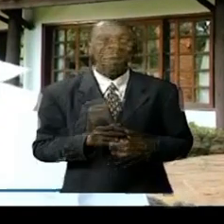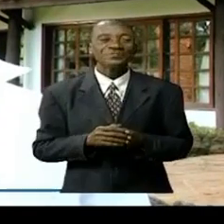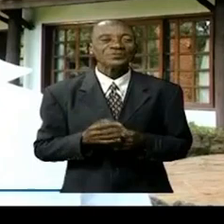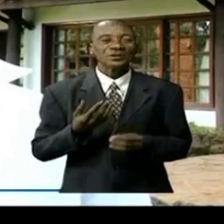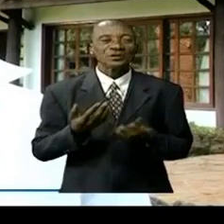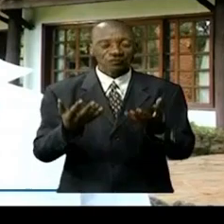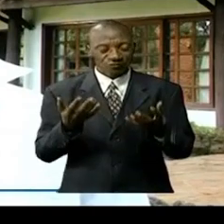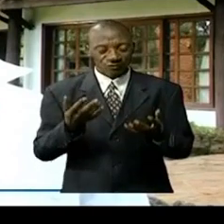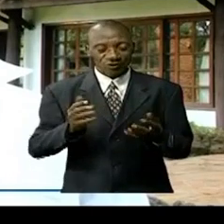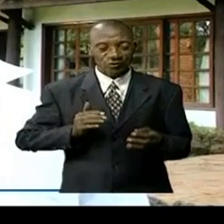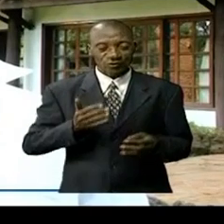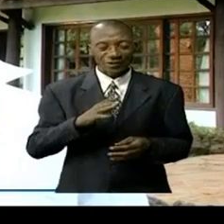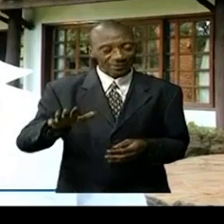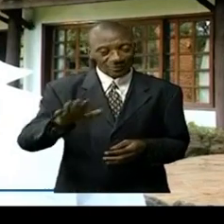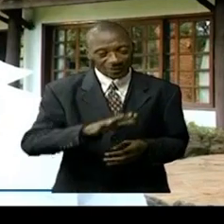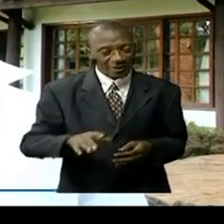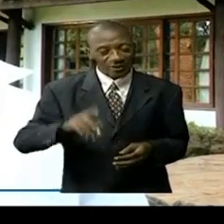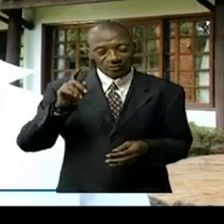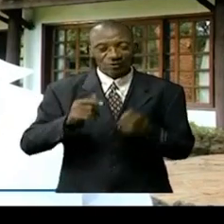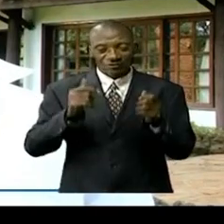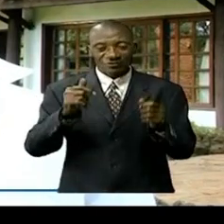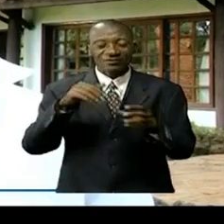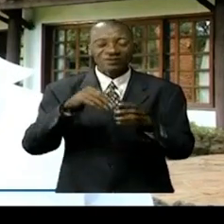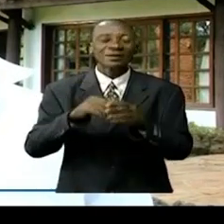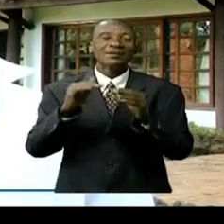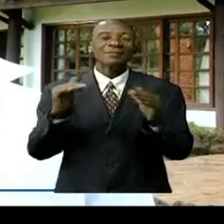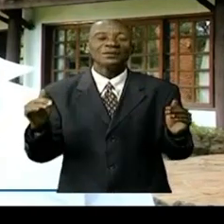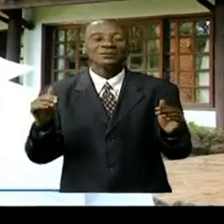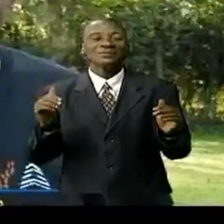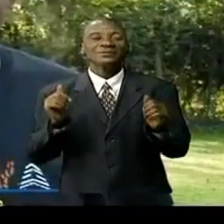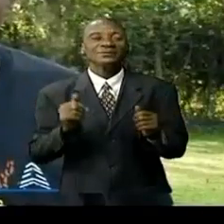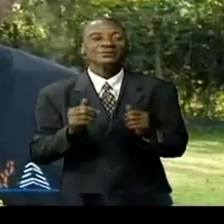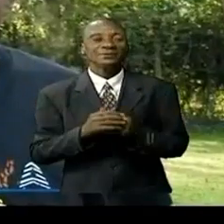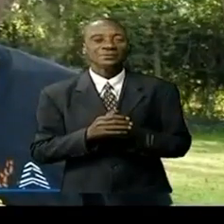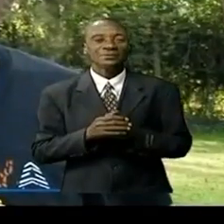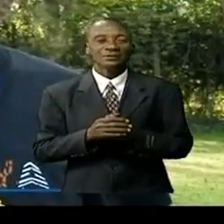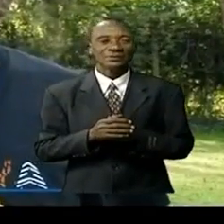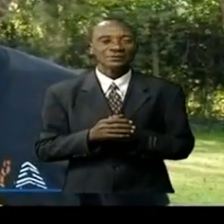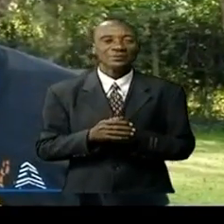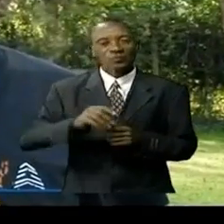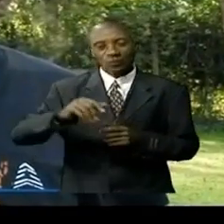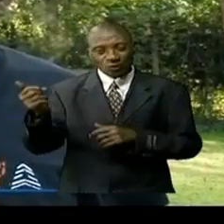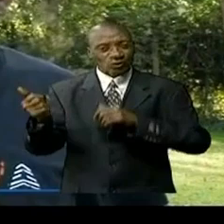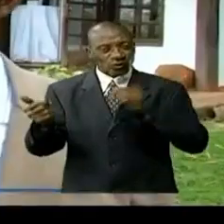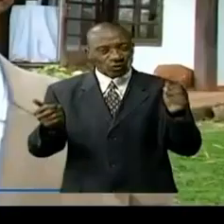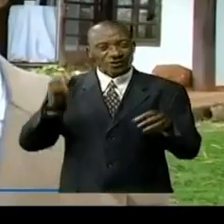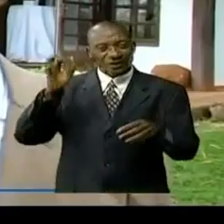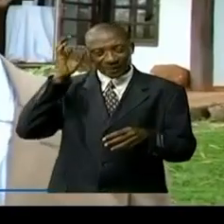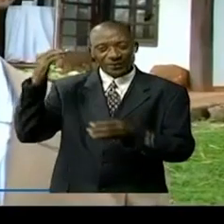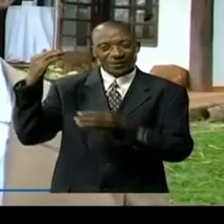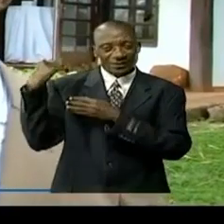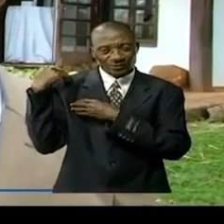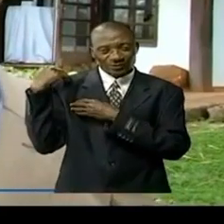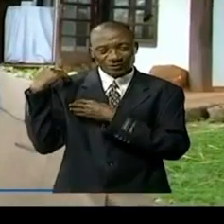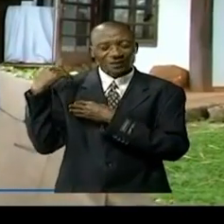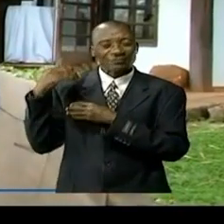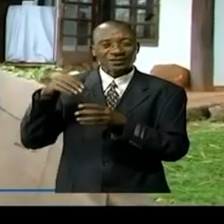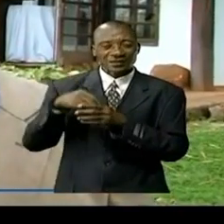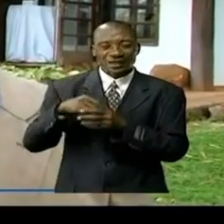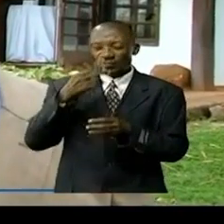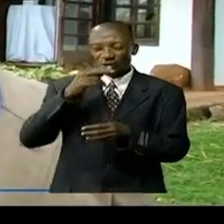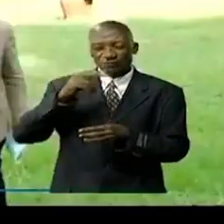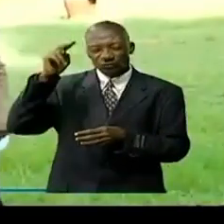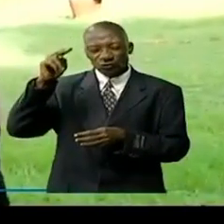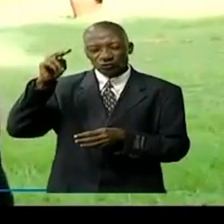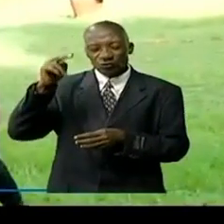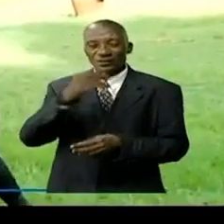nguvu tuangalie kama tutapata amani kwetu. Plusieurs autres chefs de guerre du Nord Kivu et de l'Ituri attendent d'être